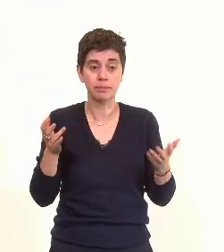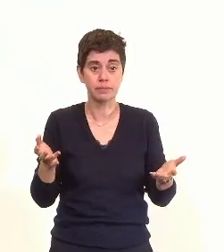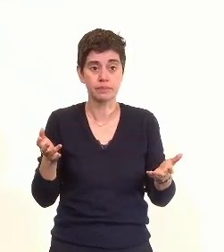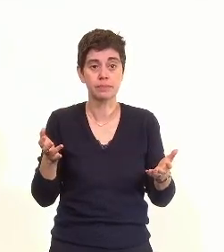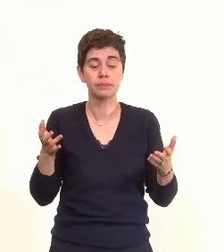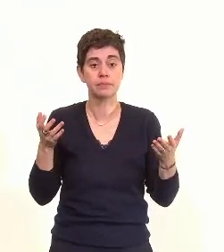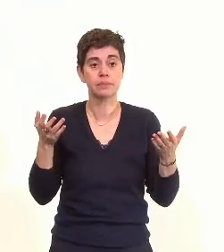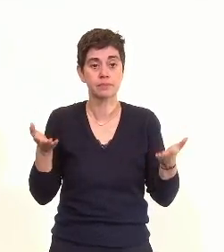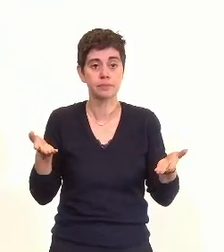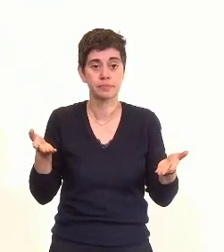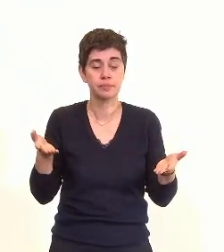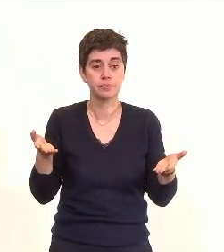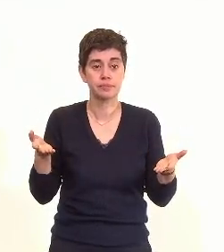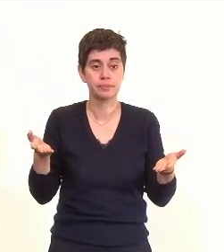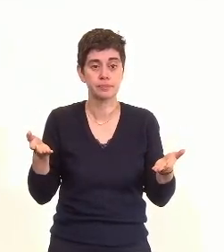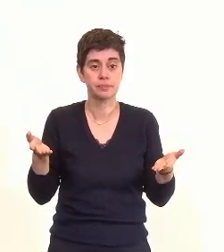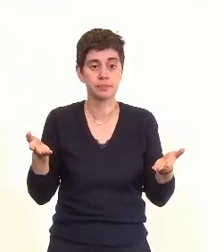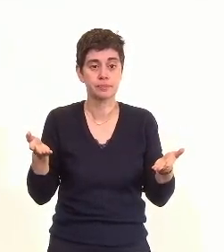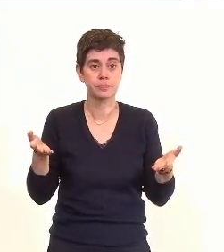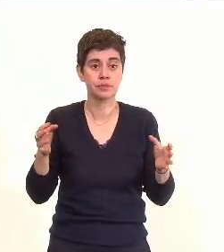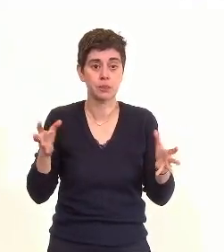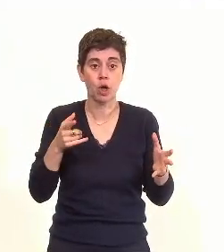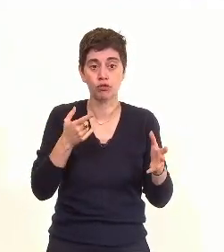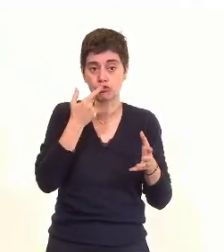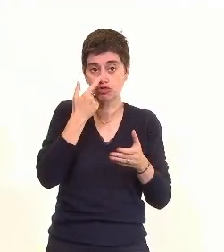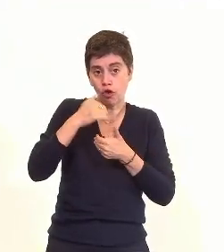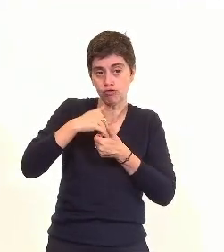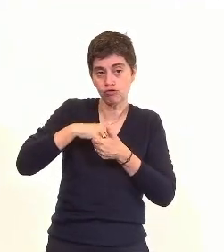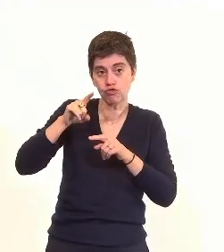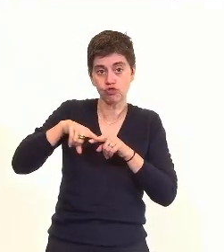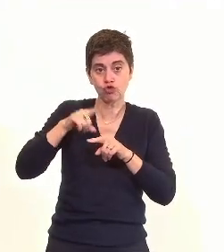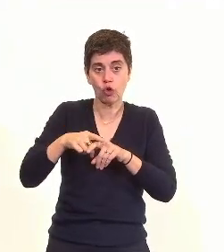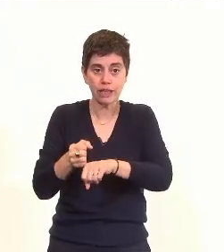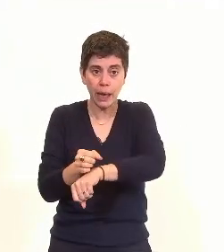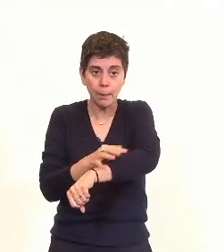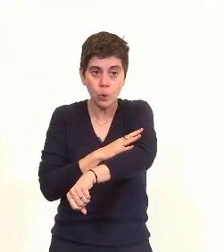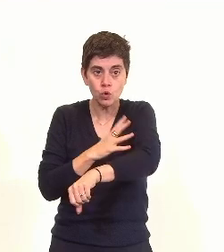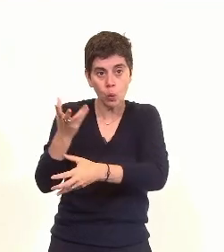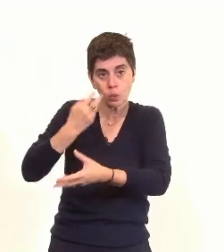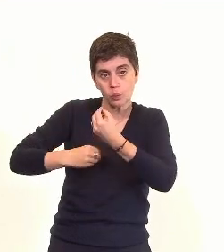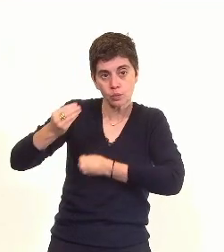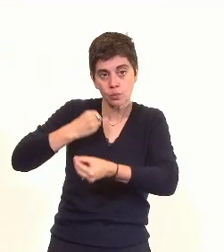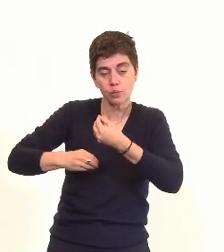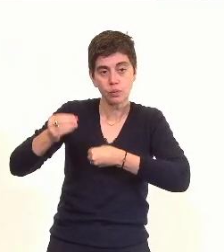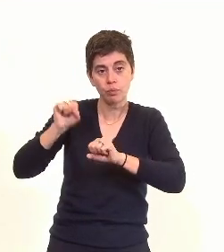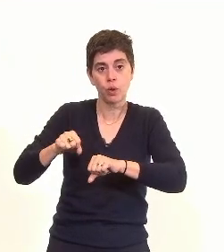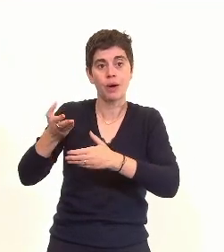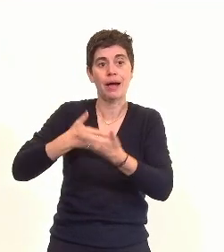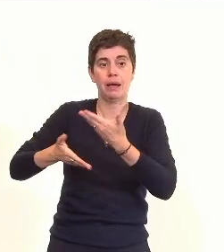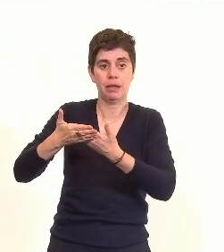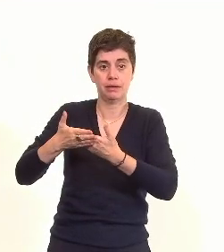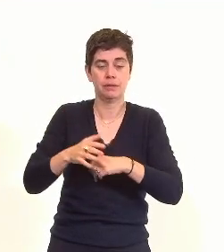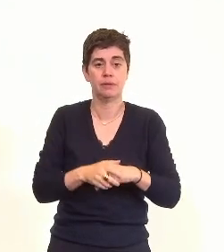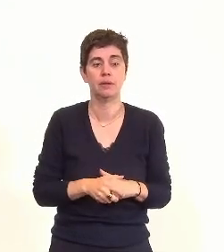même le ressenti, en fait. Ces jeux, on les a